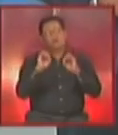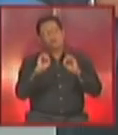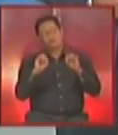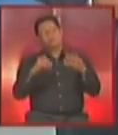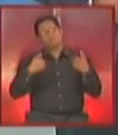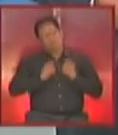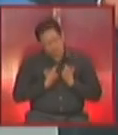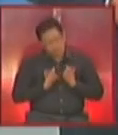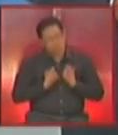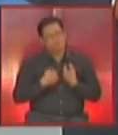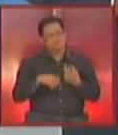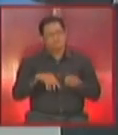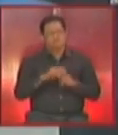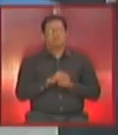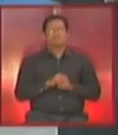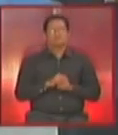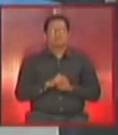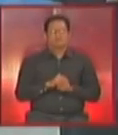sa buhay.